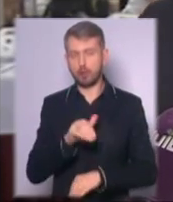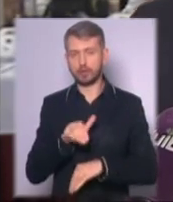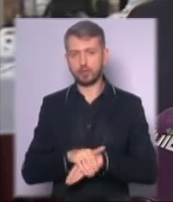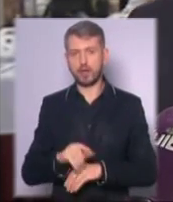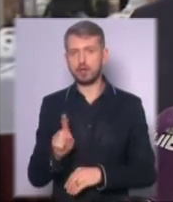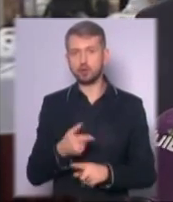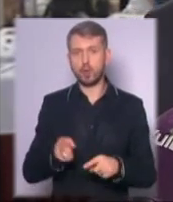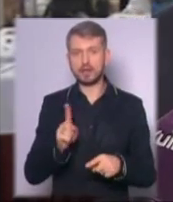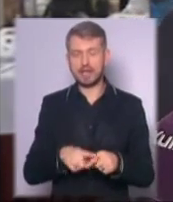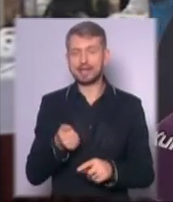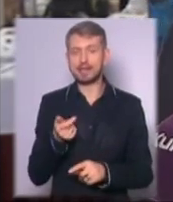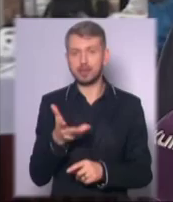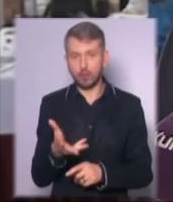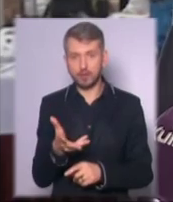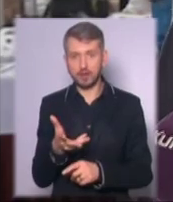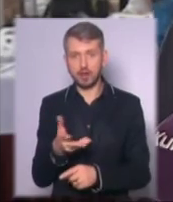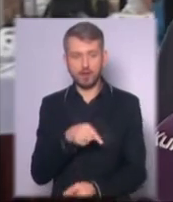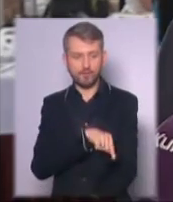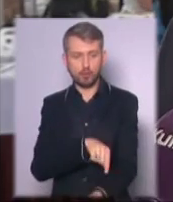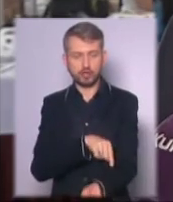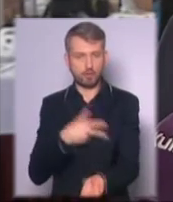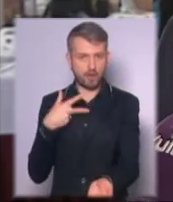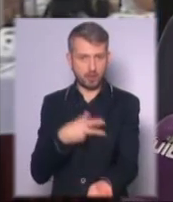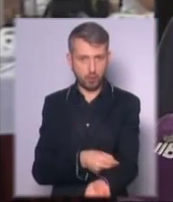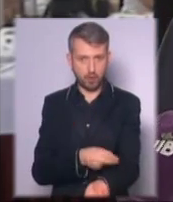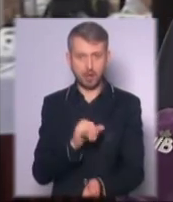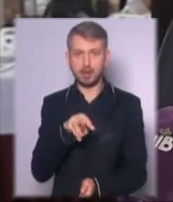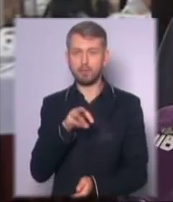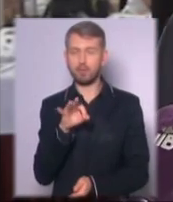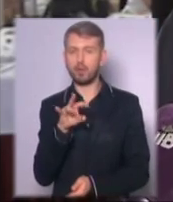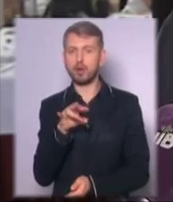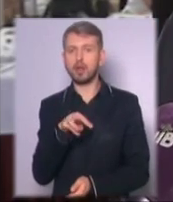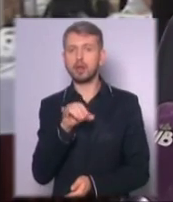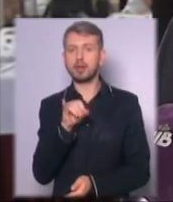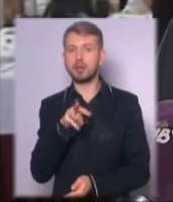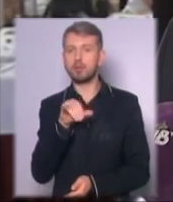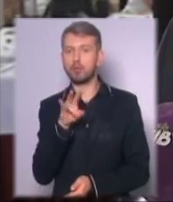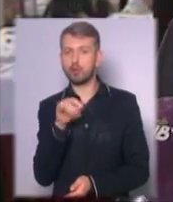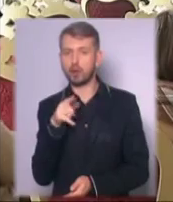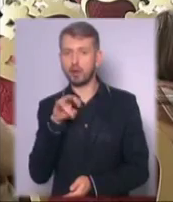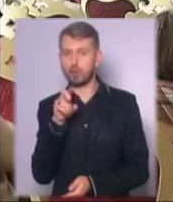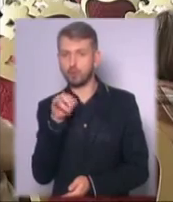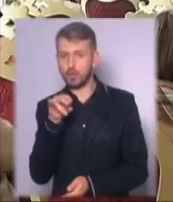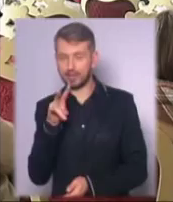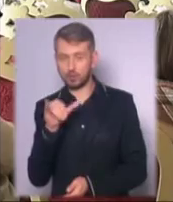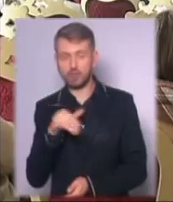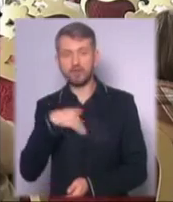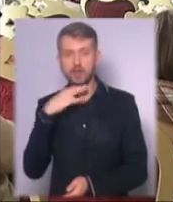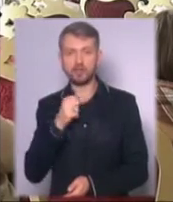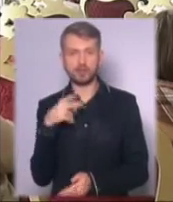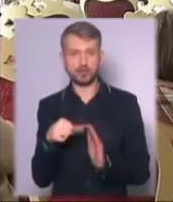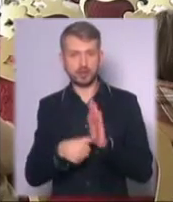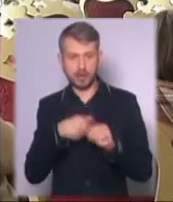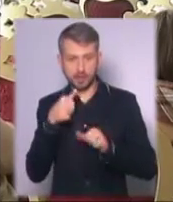що цієї кількості внутрішньовенного імуноглобуліну нам вистачить на весь 2016 рік. Та є такі захворювання, на